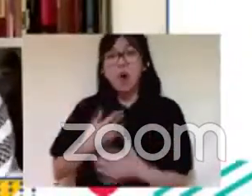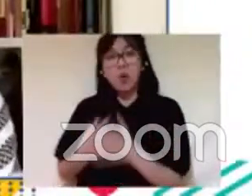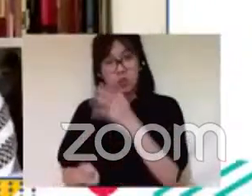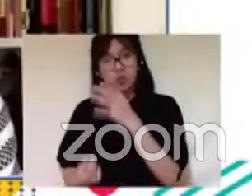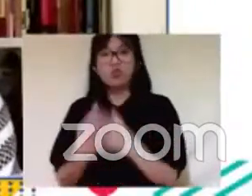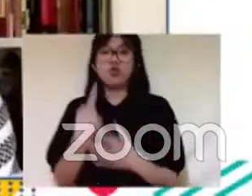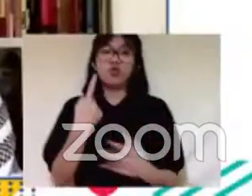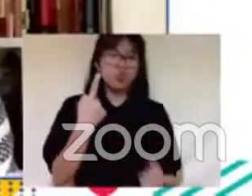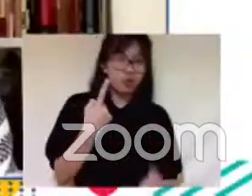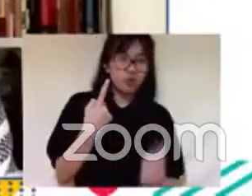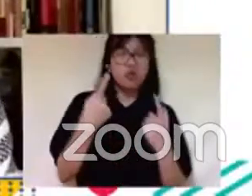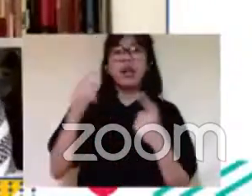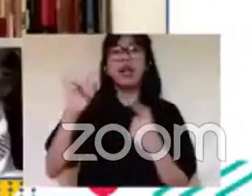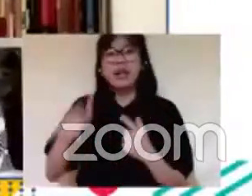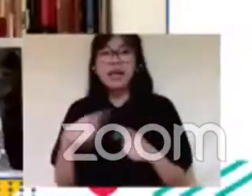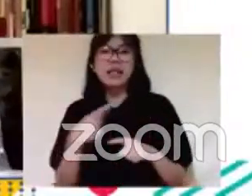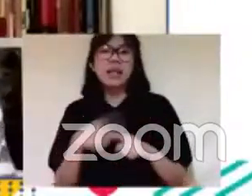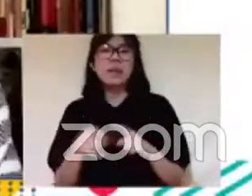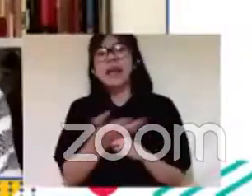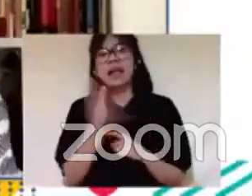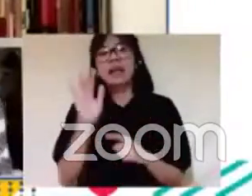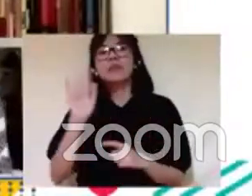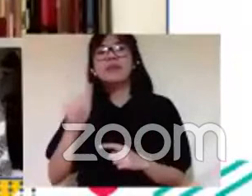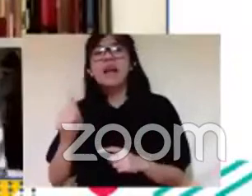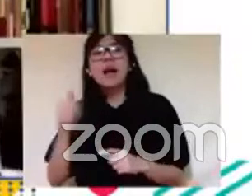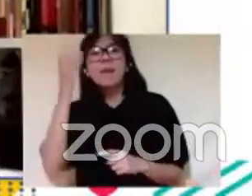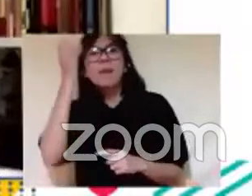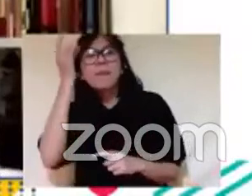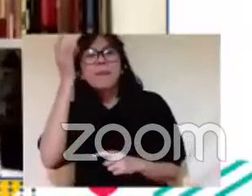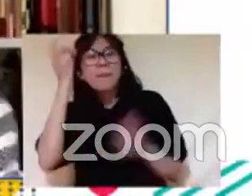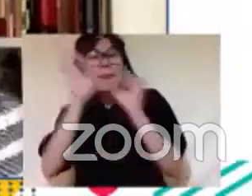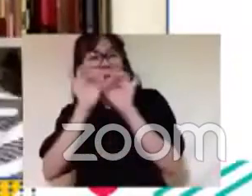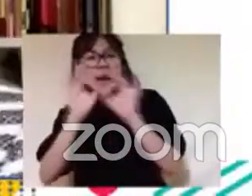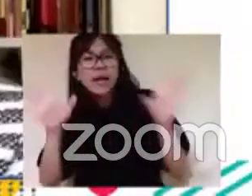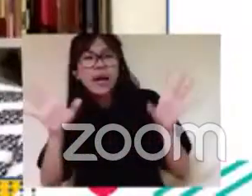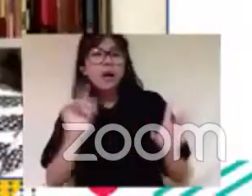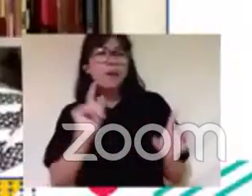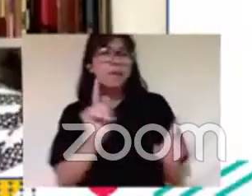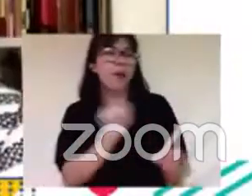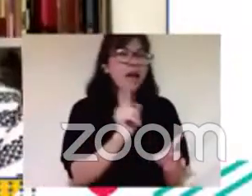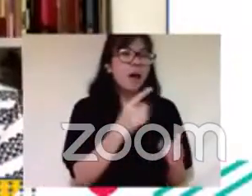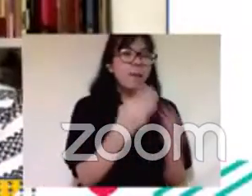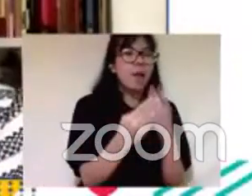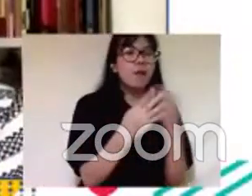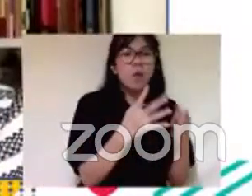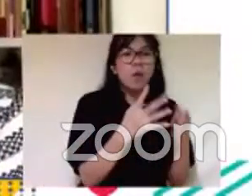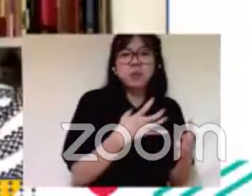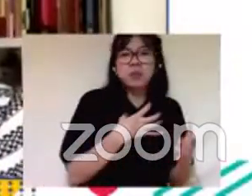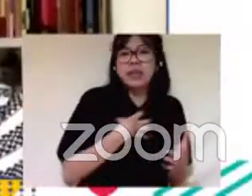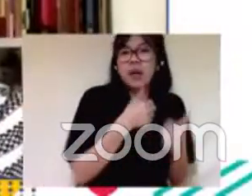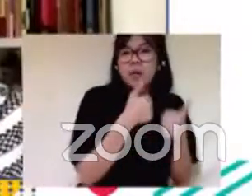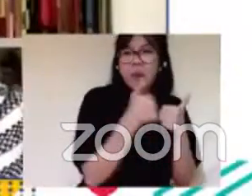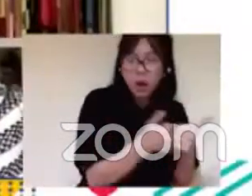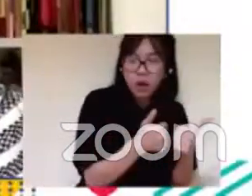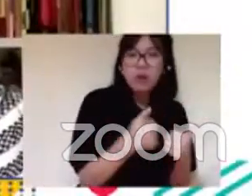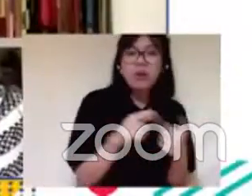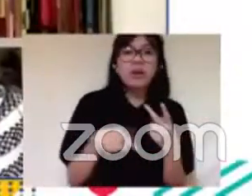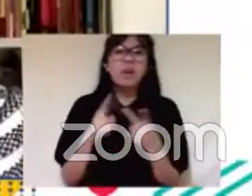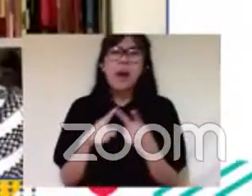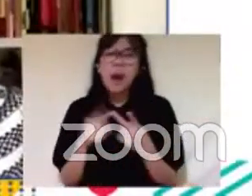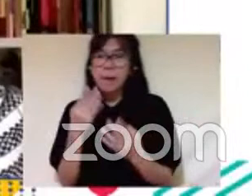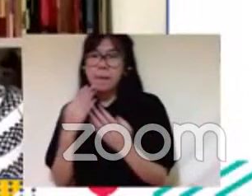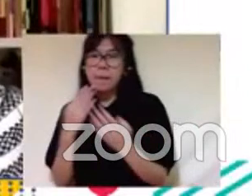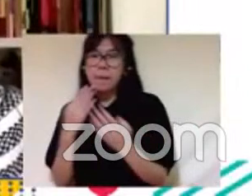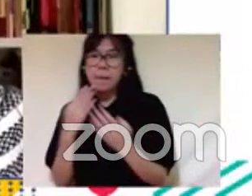bisa bedain kok mana yang kira-kira terpercaya, mana yang agak-agak ngasal gitu